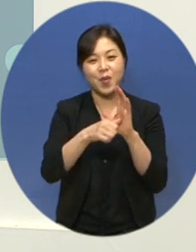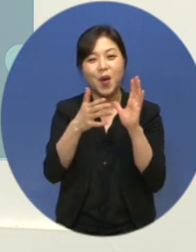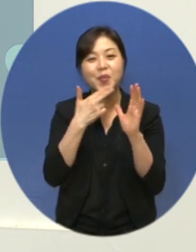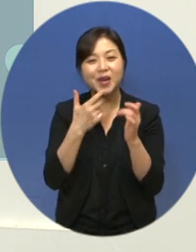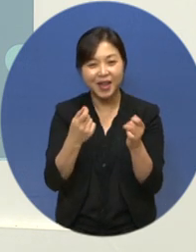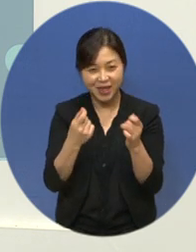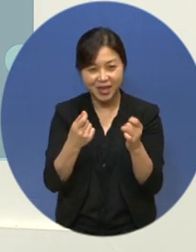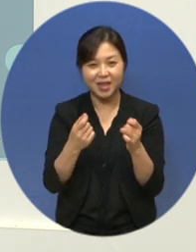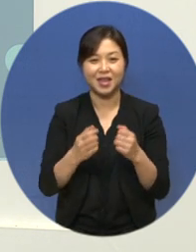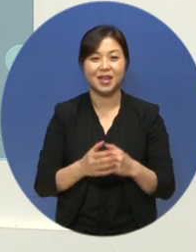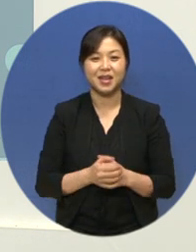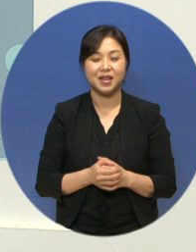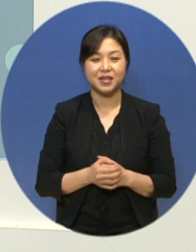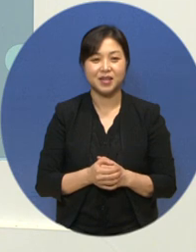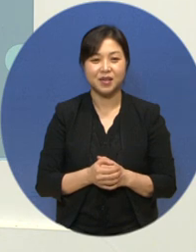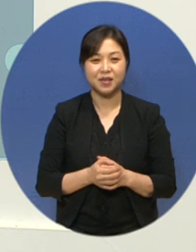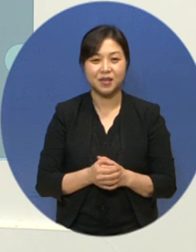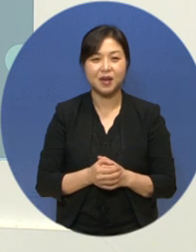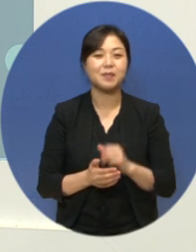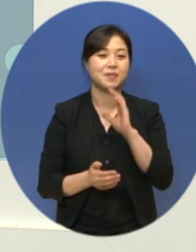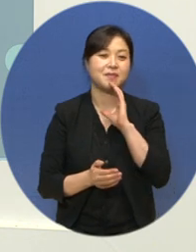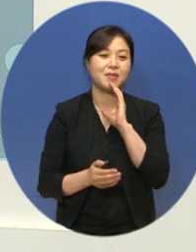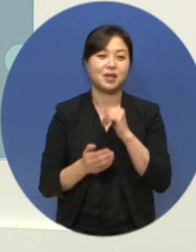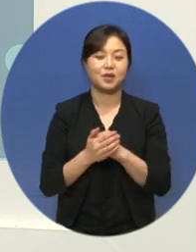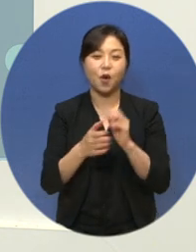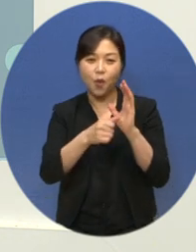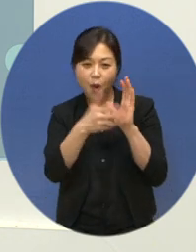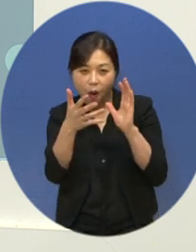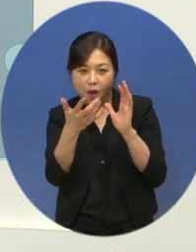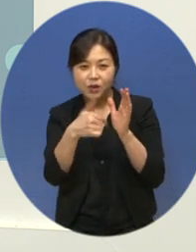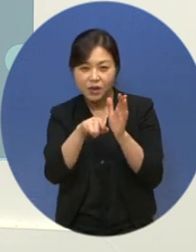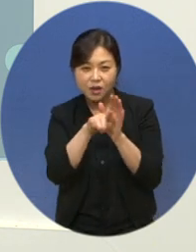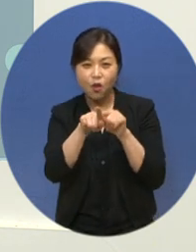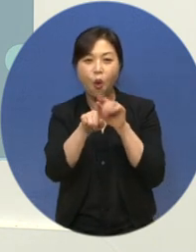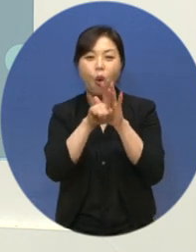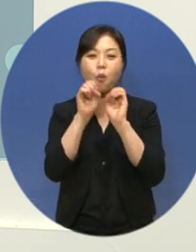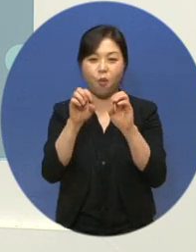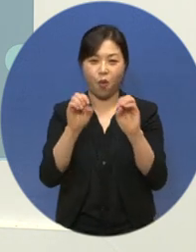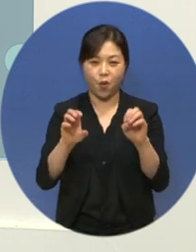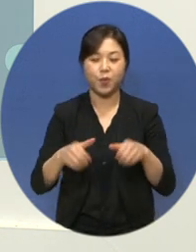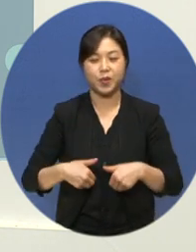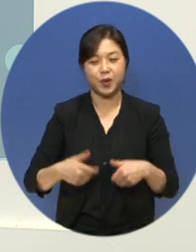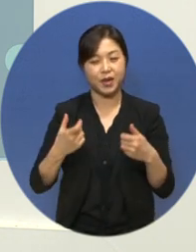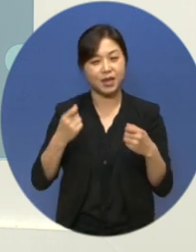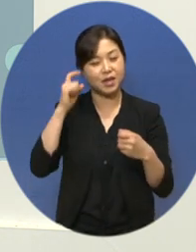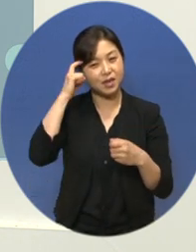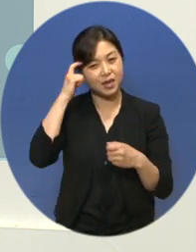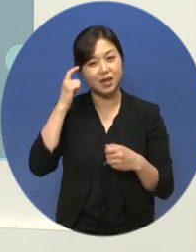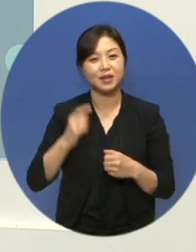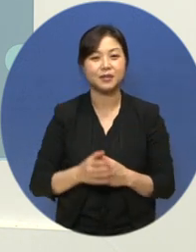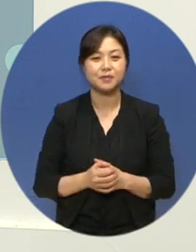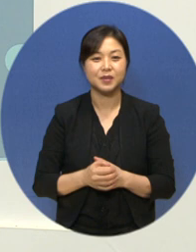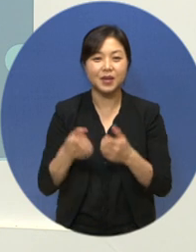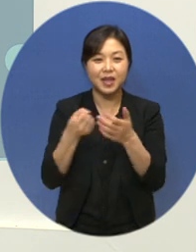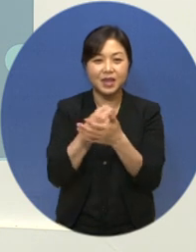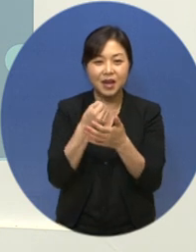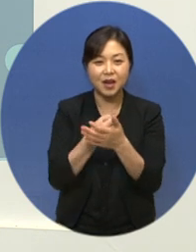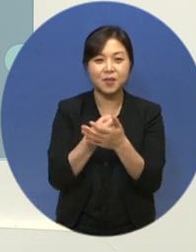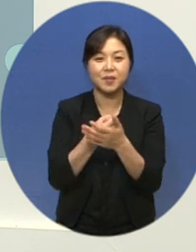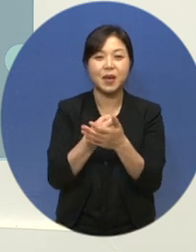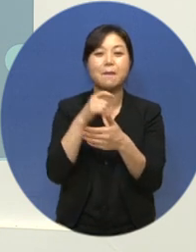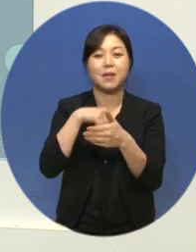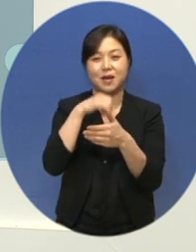아 조금 알려주려면 홍보 전략이 4 좀 있어야 하지 않겠나 내 안타까움이 좀